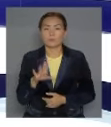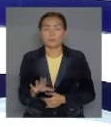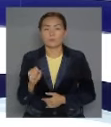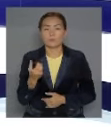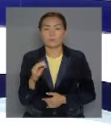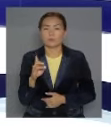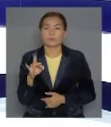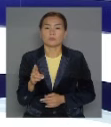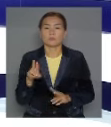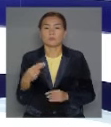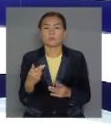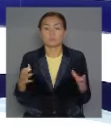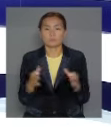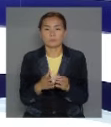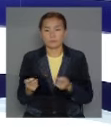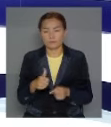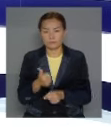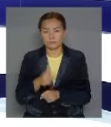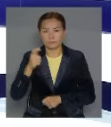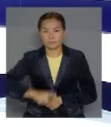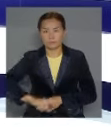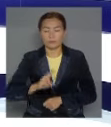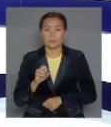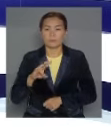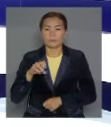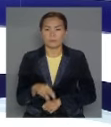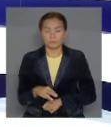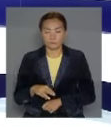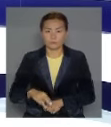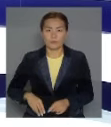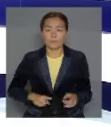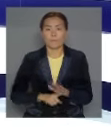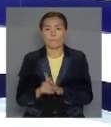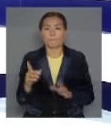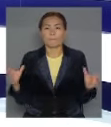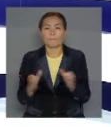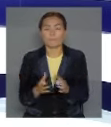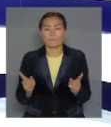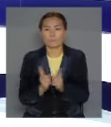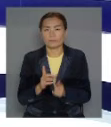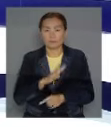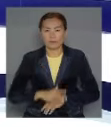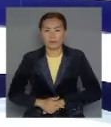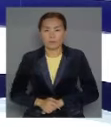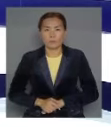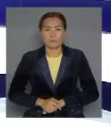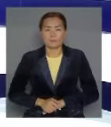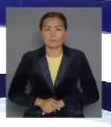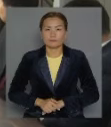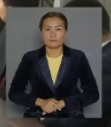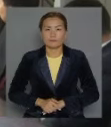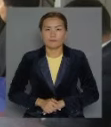Бәйтерек ұлттық басқарушы холдингі басқарма төрағасы Қанат Шарлапаев бастаған делегацияны қабылдады.